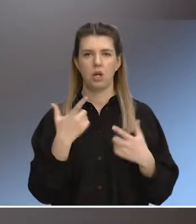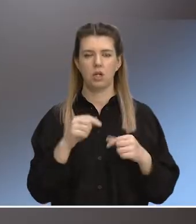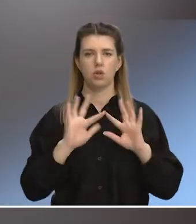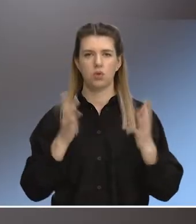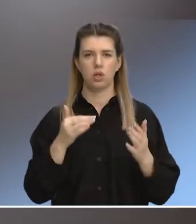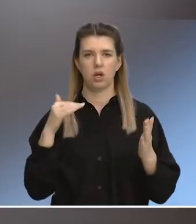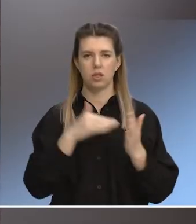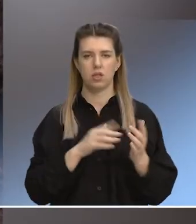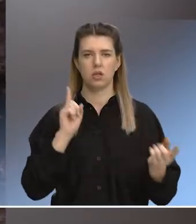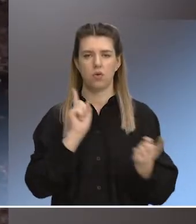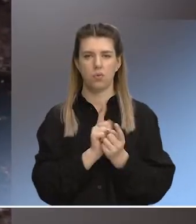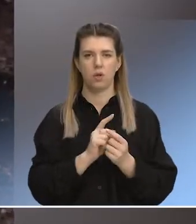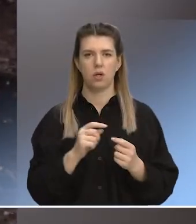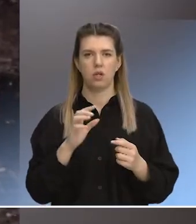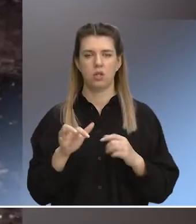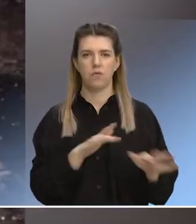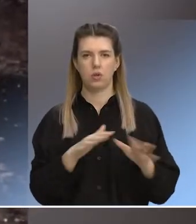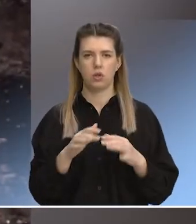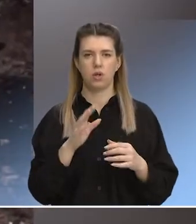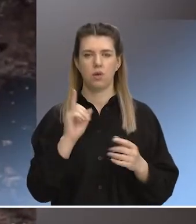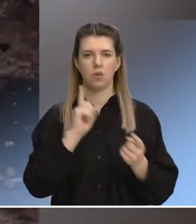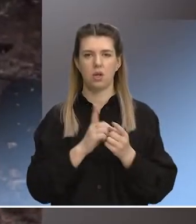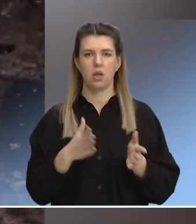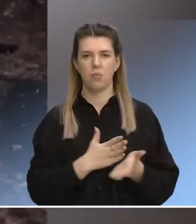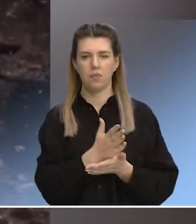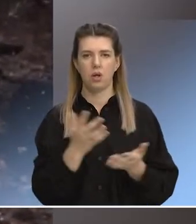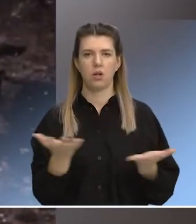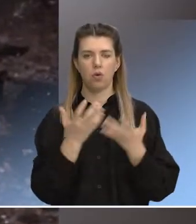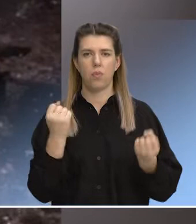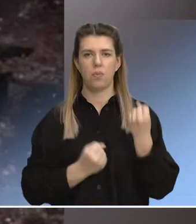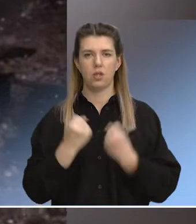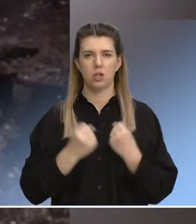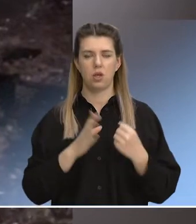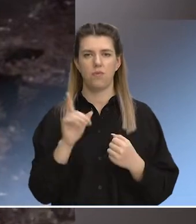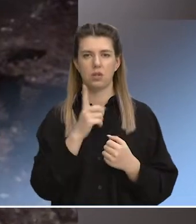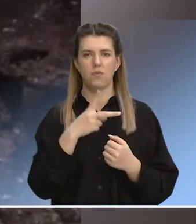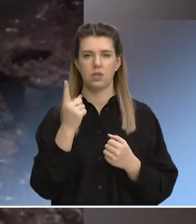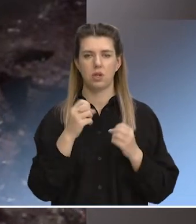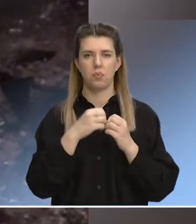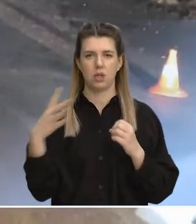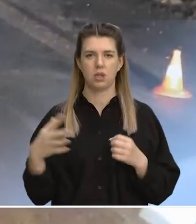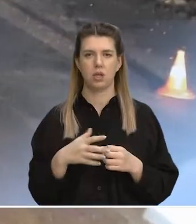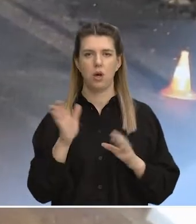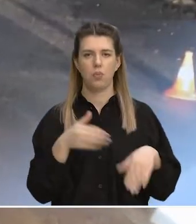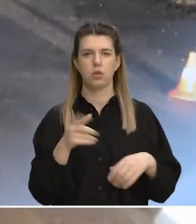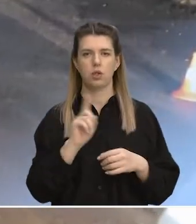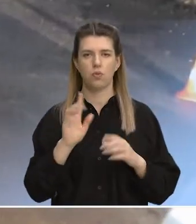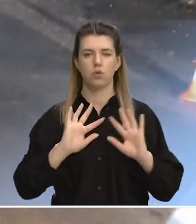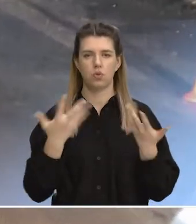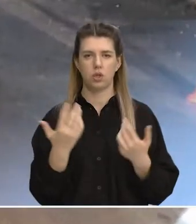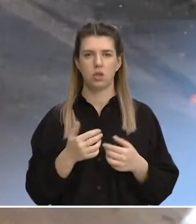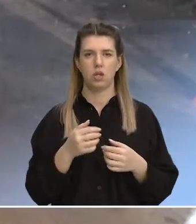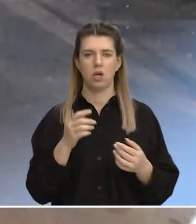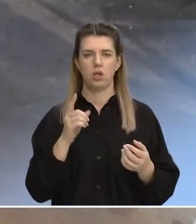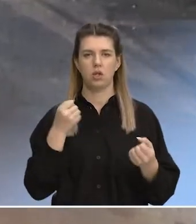где произошло касательное столкновение с движущимся во встречном направлении легковым автомобилем ВАЗ-2115, после чего